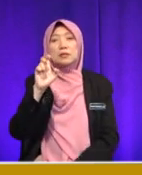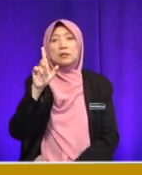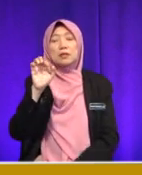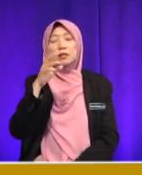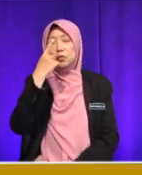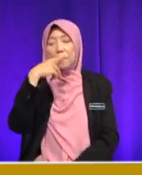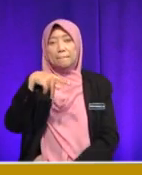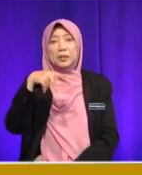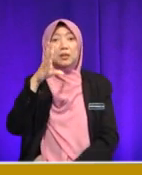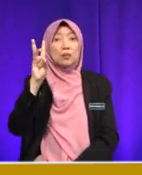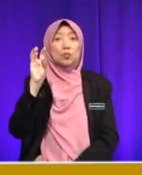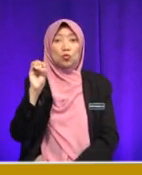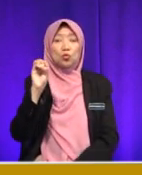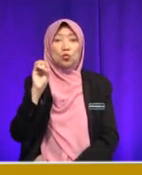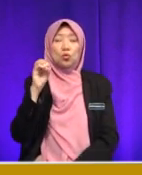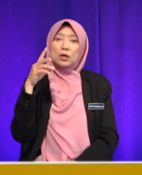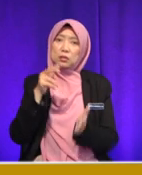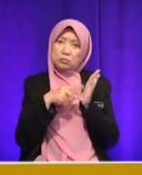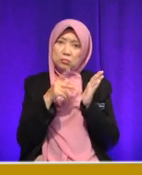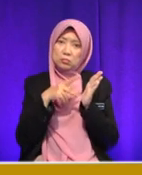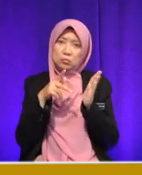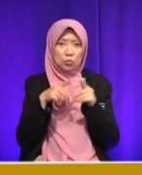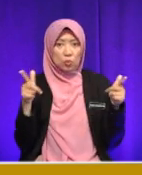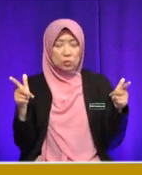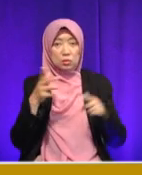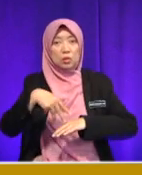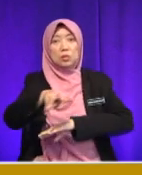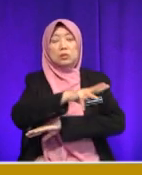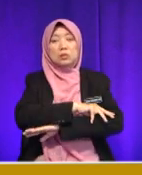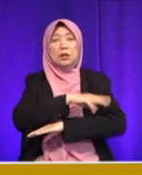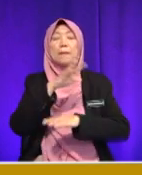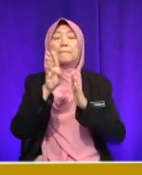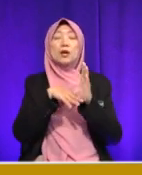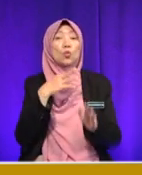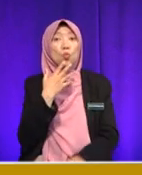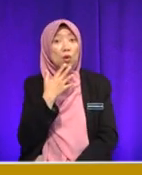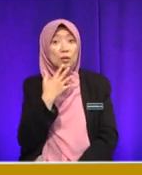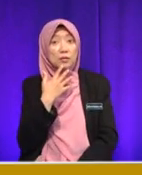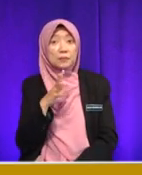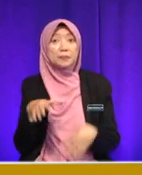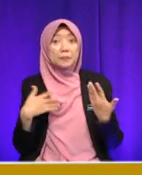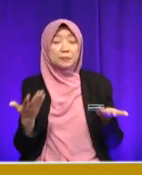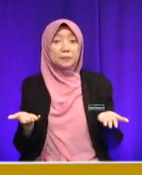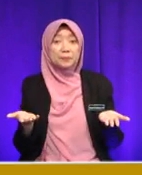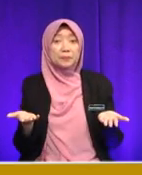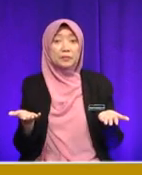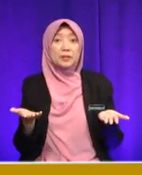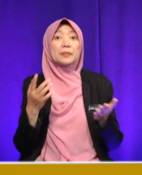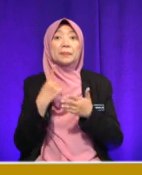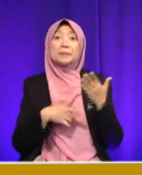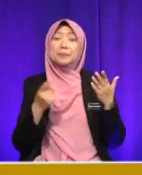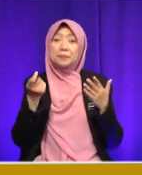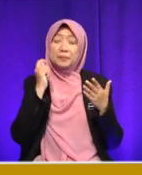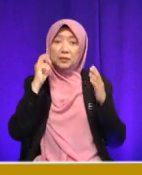ini adalah 60. Hitung luas kawasan berwarna. Oh, mereka nak berwarna. Jadi tips untuk